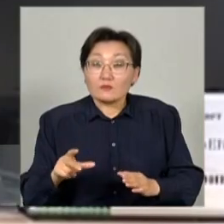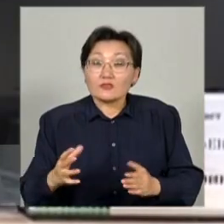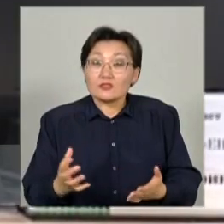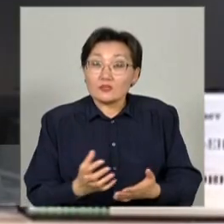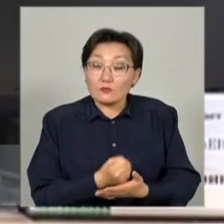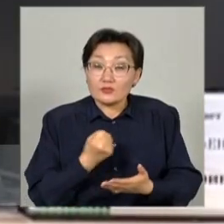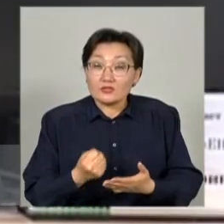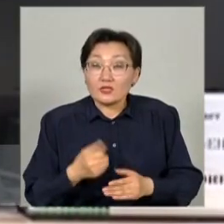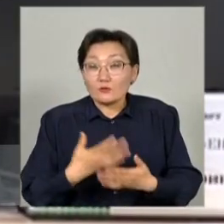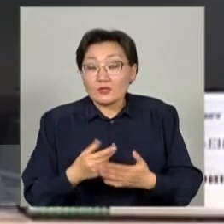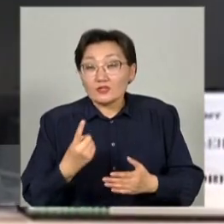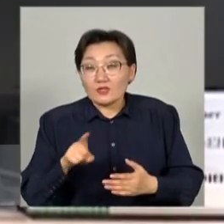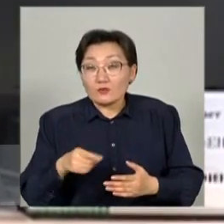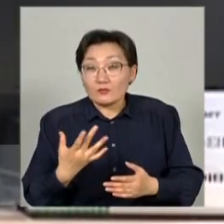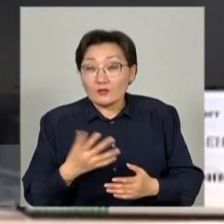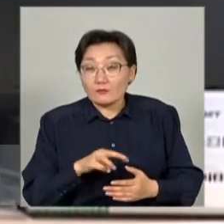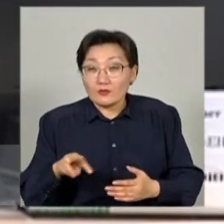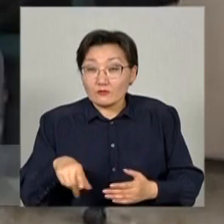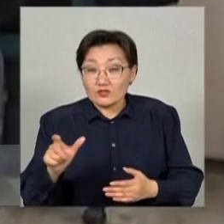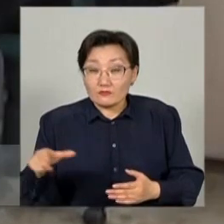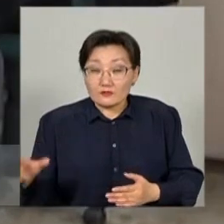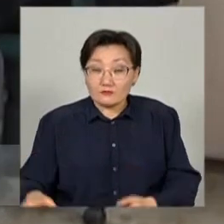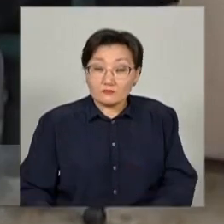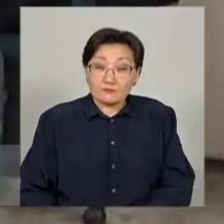обладателями стали почти 1,5 миллиона получателей.